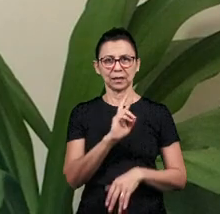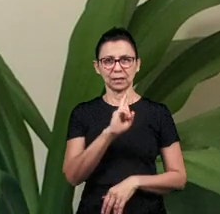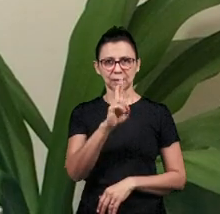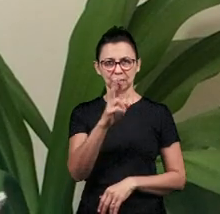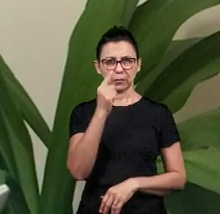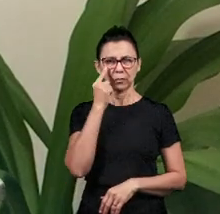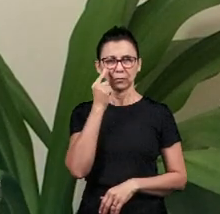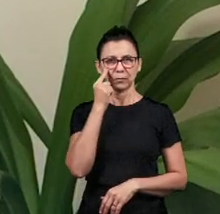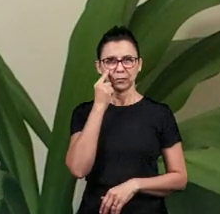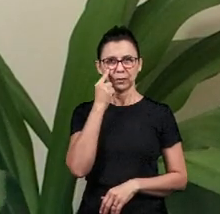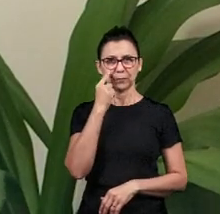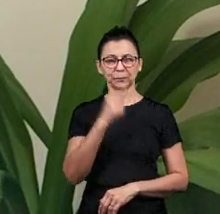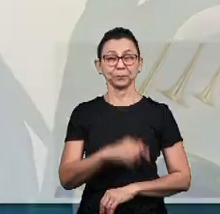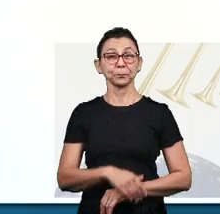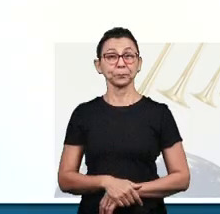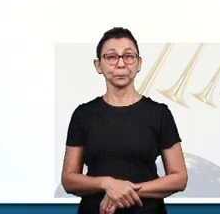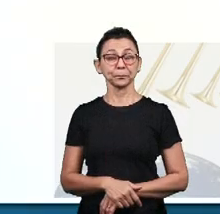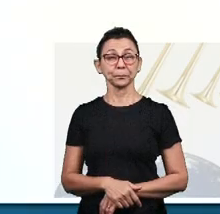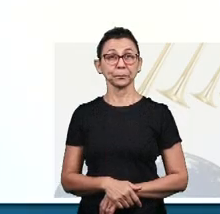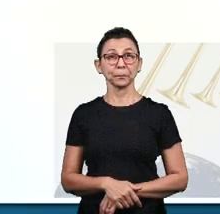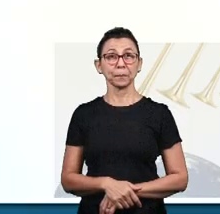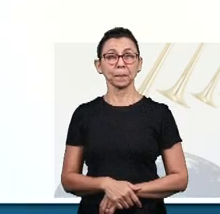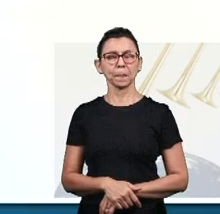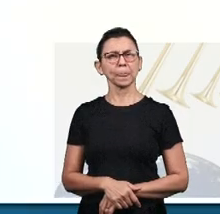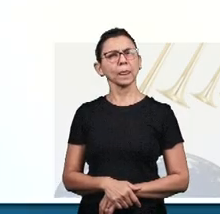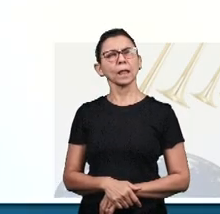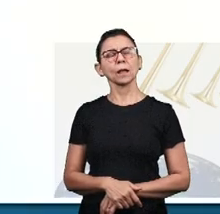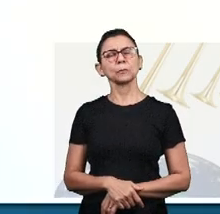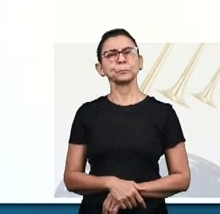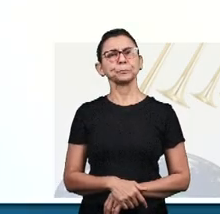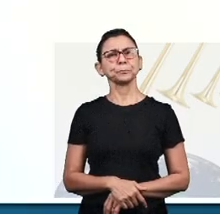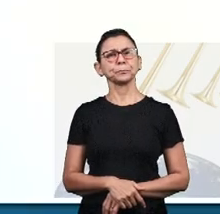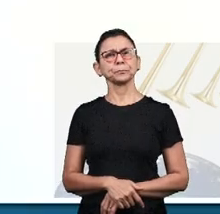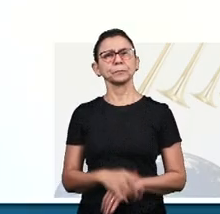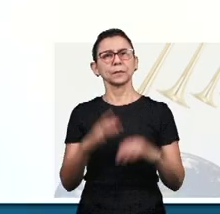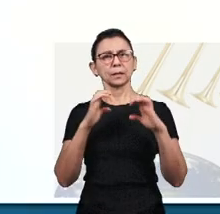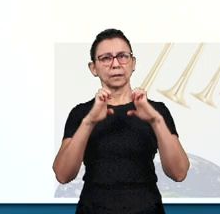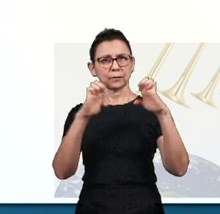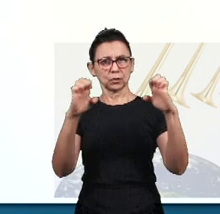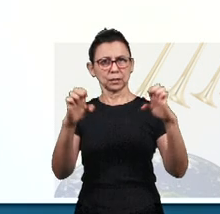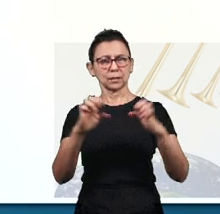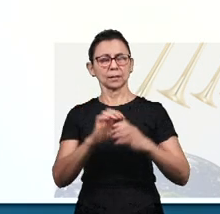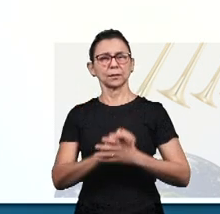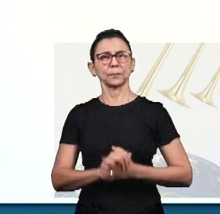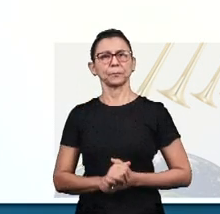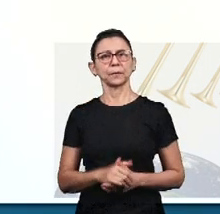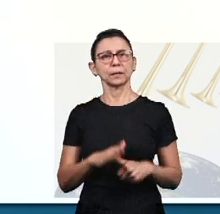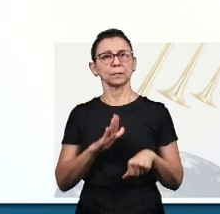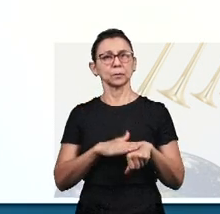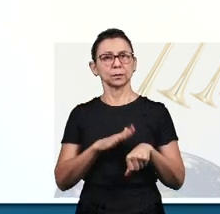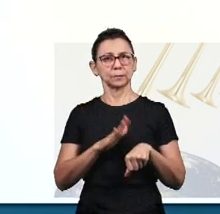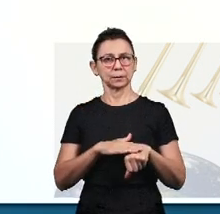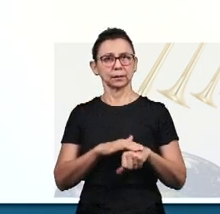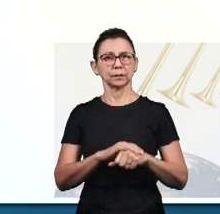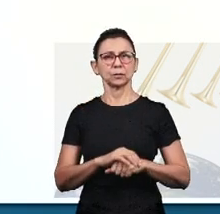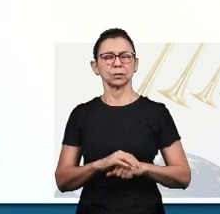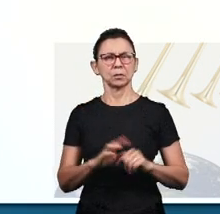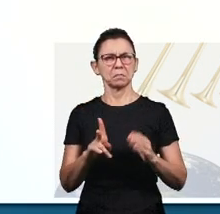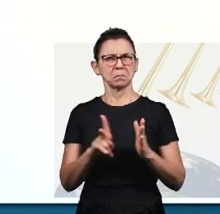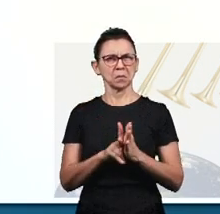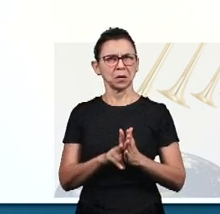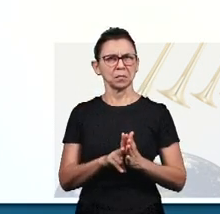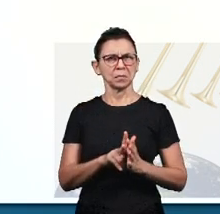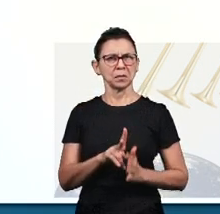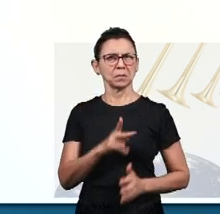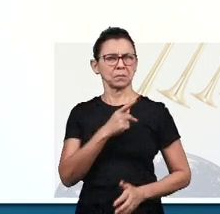première question est la suivante. L'évangélisation est de responsabilité exclusive du pasteur.